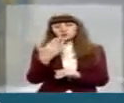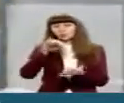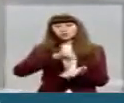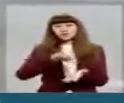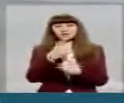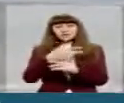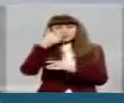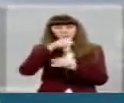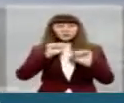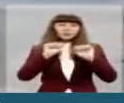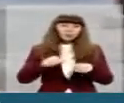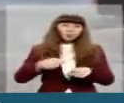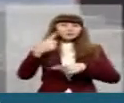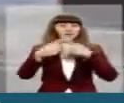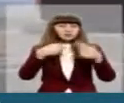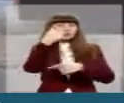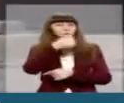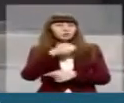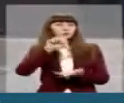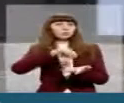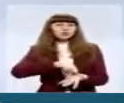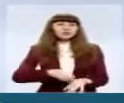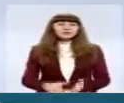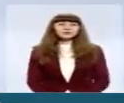году, смогут доработать проекты и претендовать на